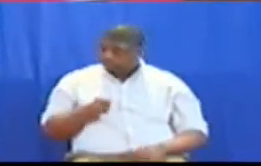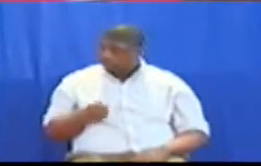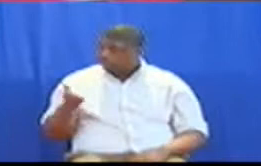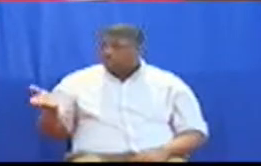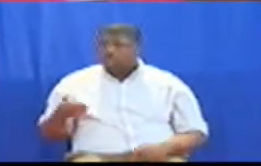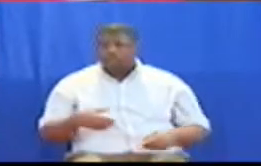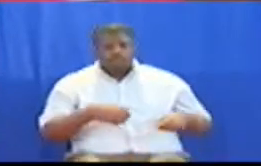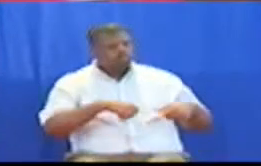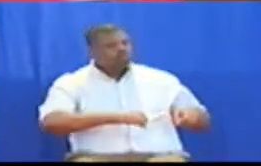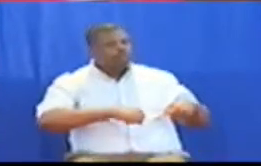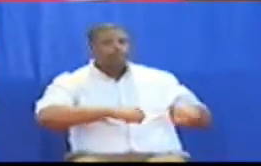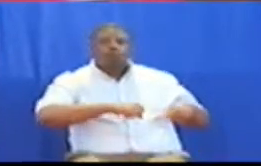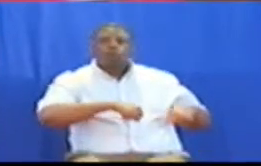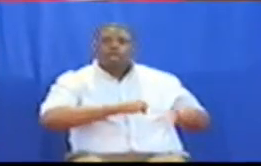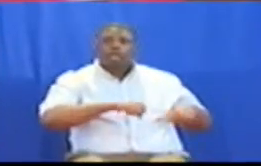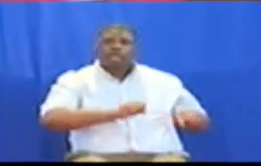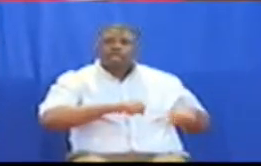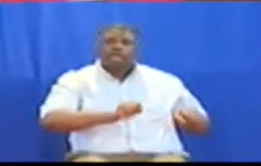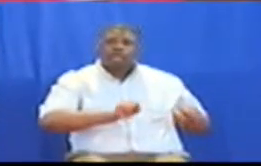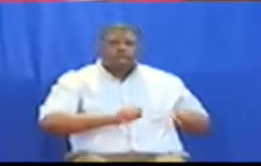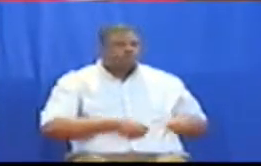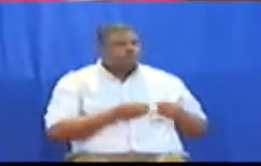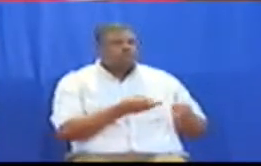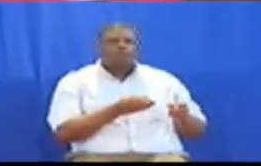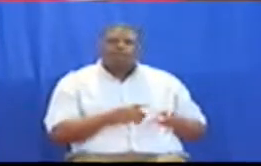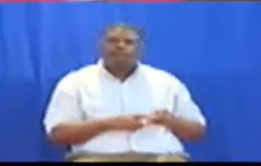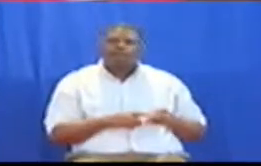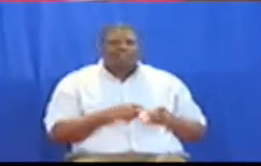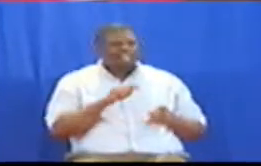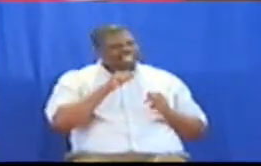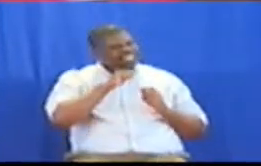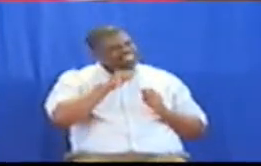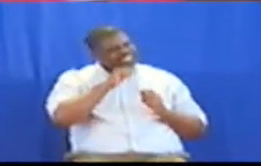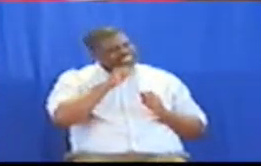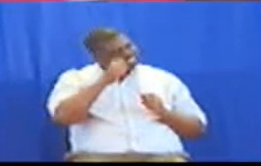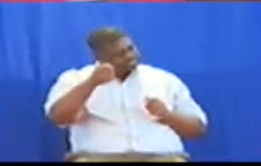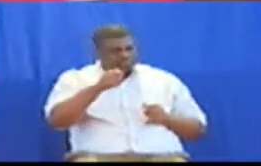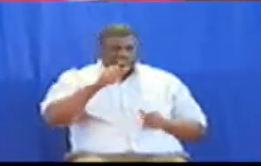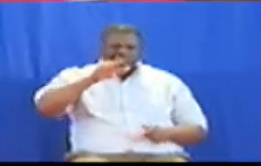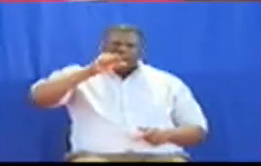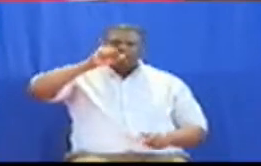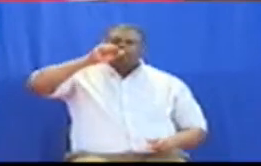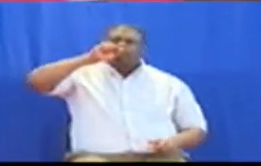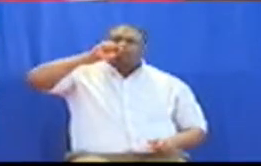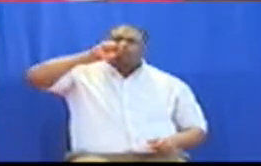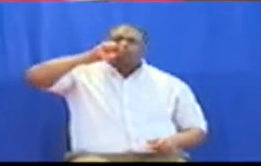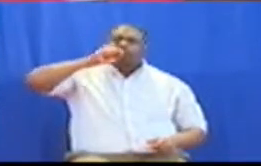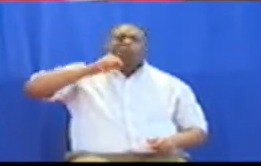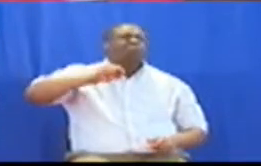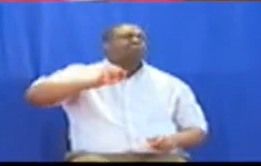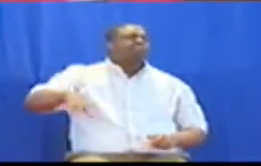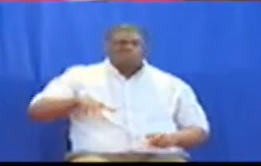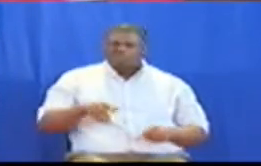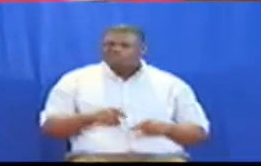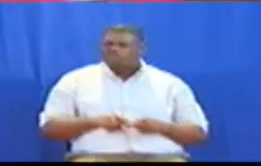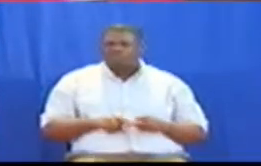bodaboda, ni watole mfano, wenzetu walikuwa nawapa viroba bodaboda, sisi tumewaondolea kero. Kwa mfano traffic walikuwa